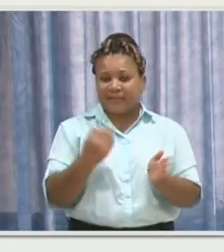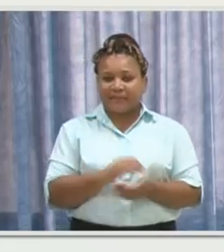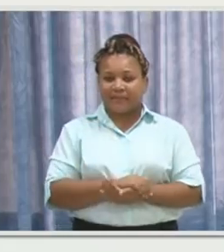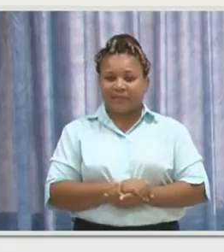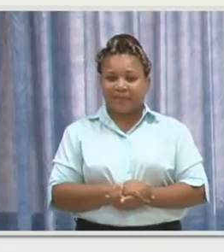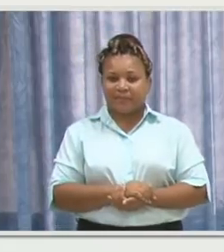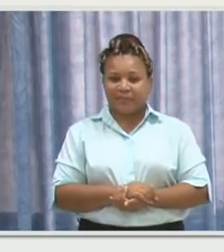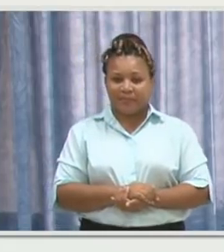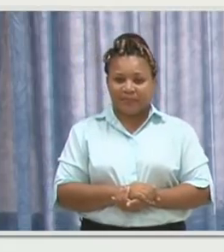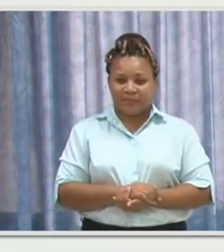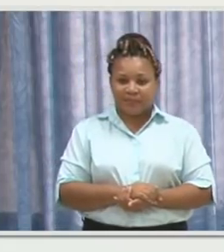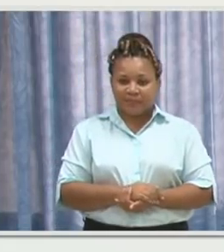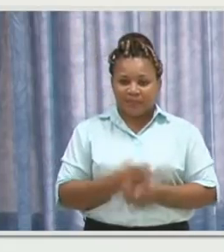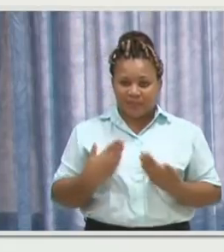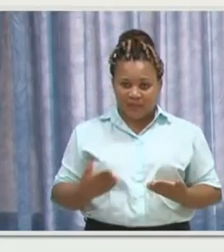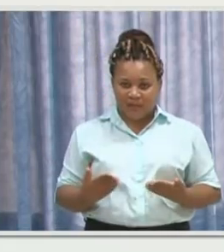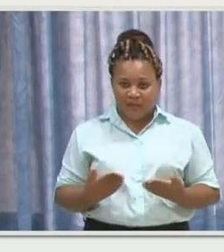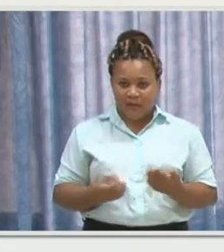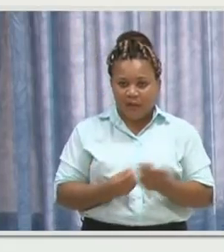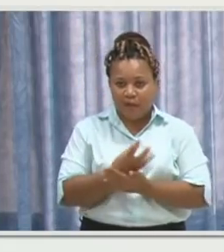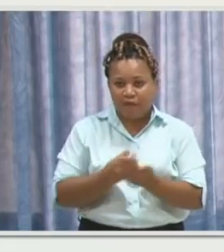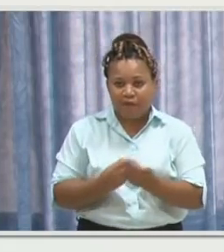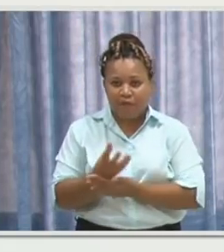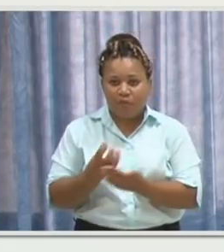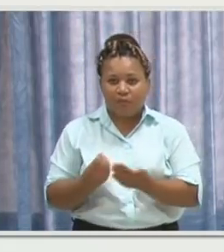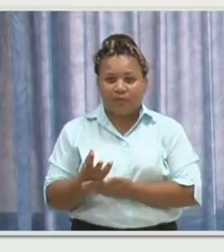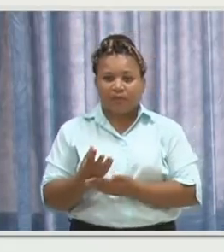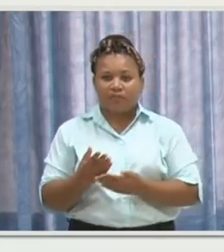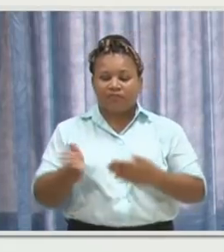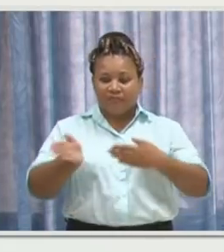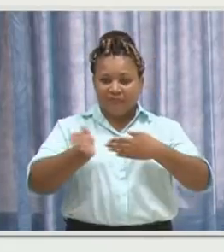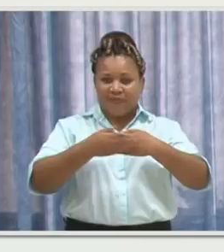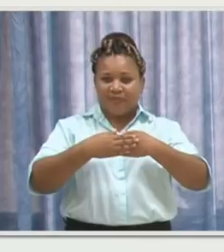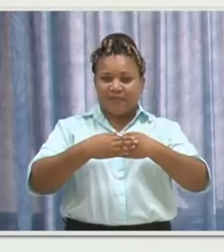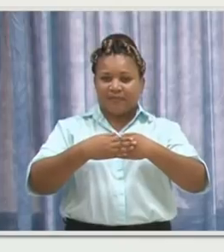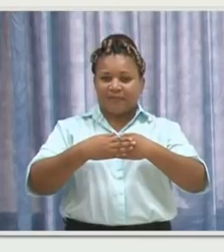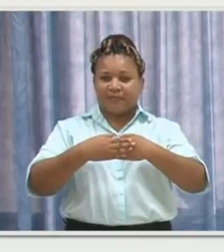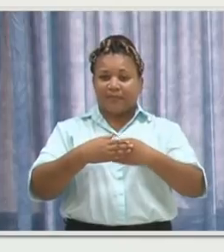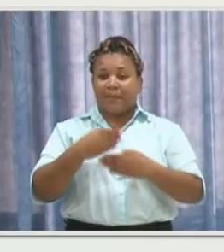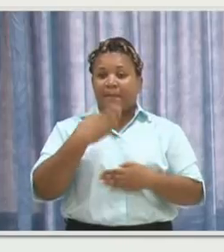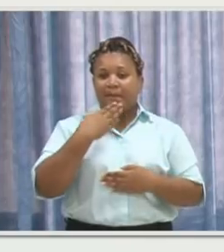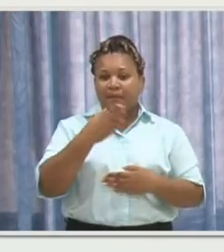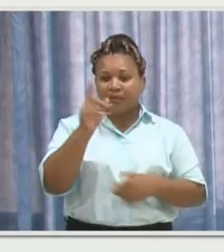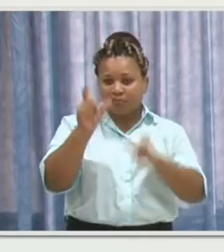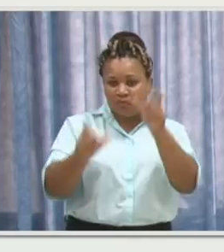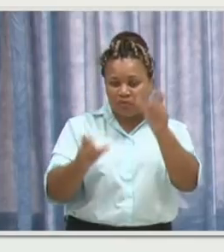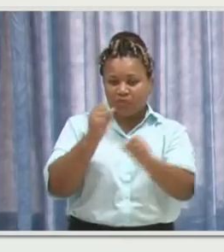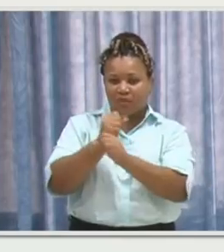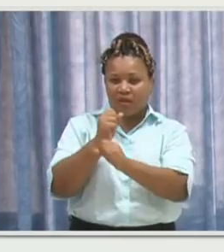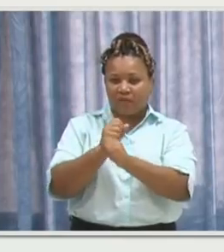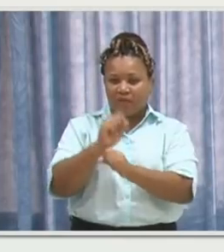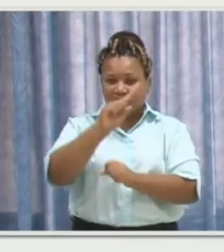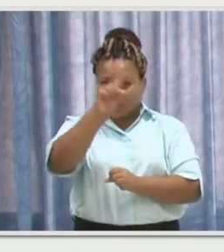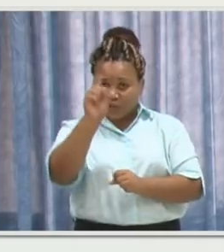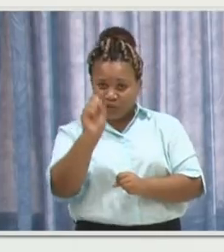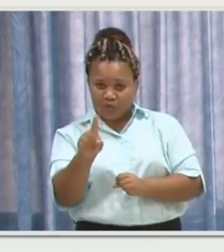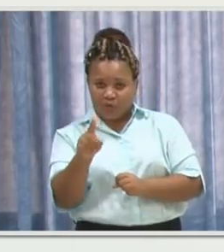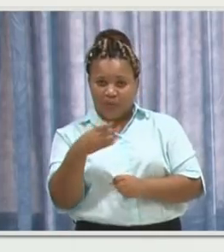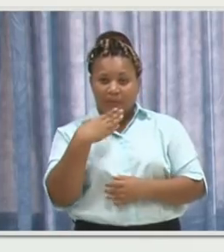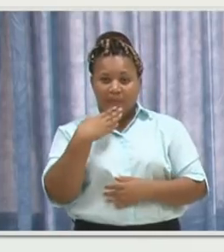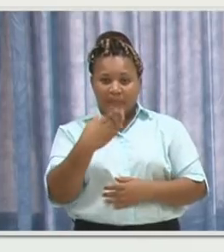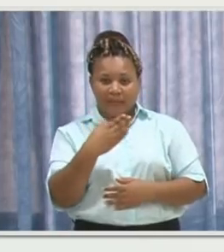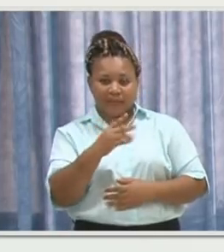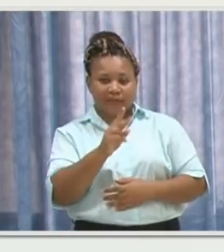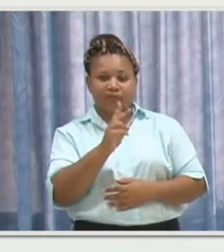COVID-19. Merci, journalistes, pour toutes bonnes questions. Merci, Dr. Gédéon et Dr. Louange, pour la réponse. Merci,